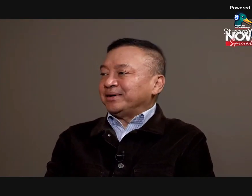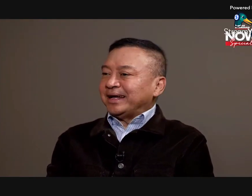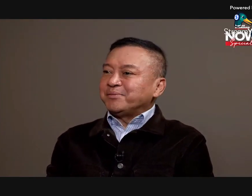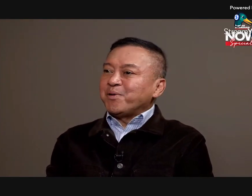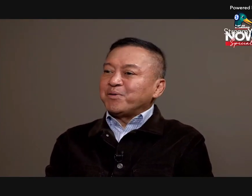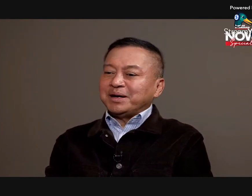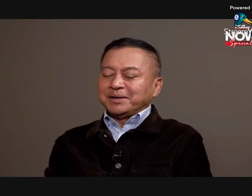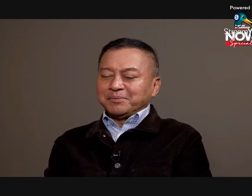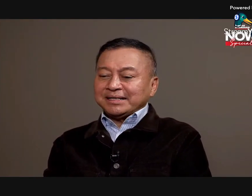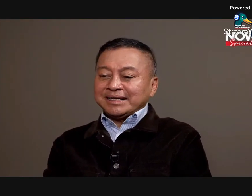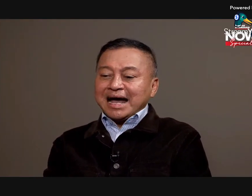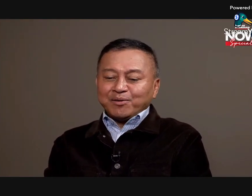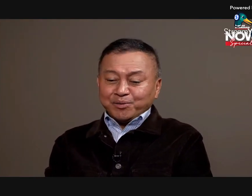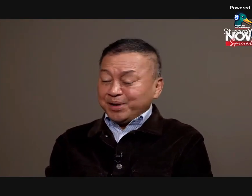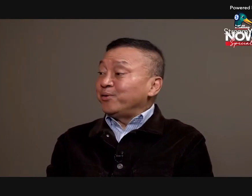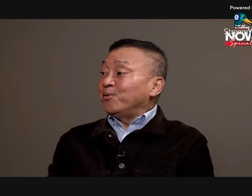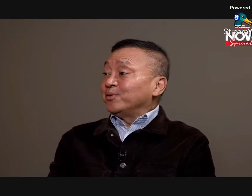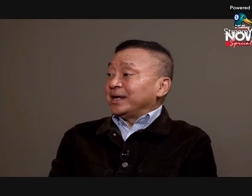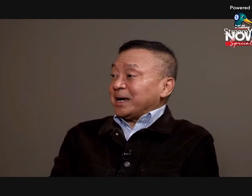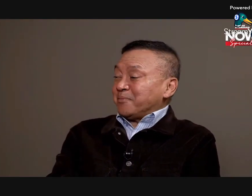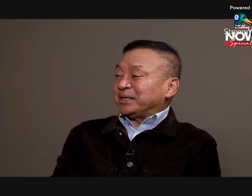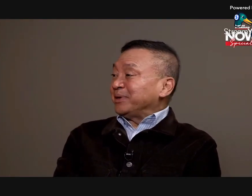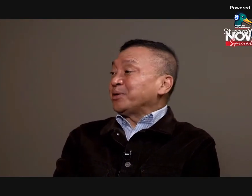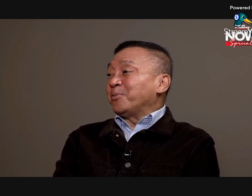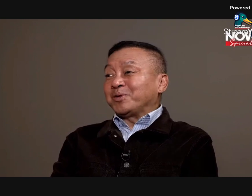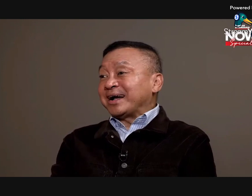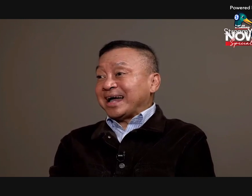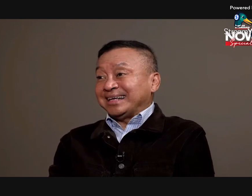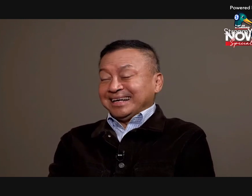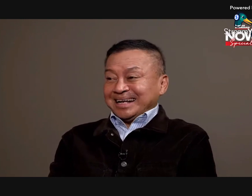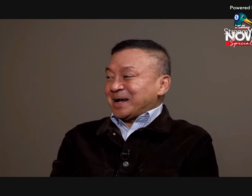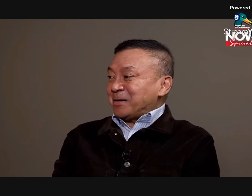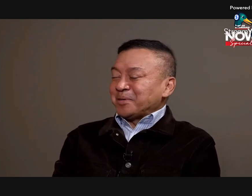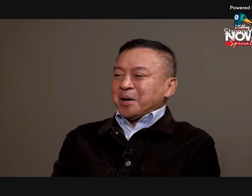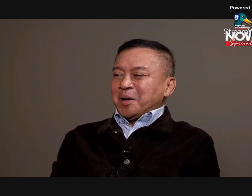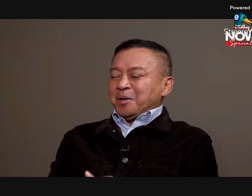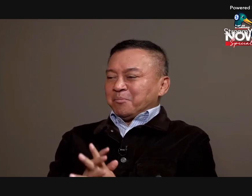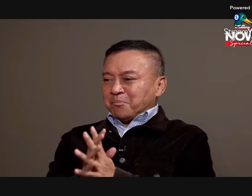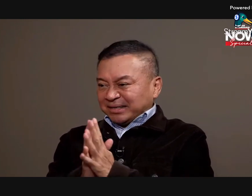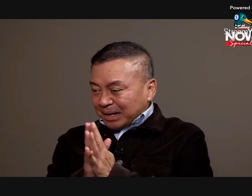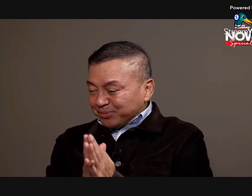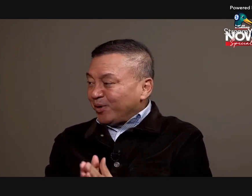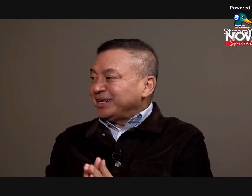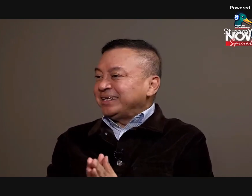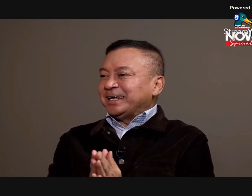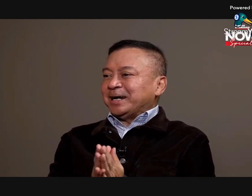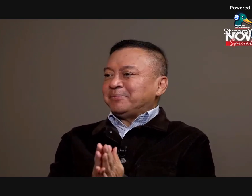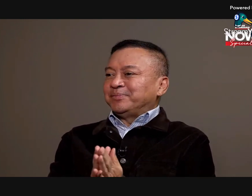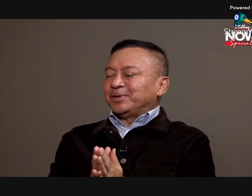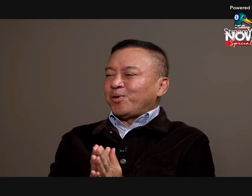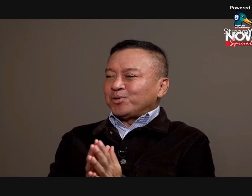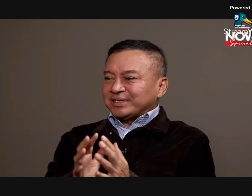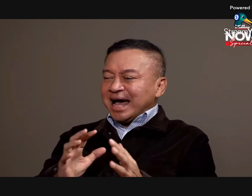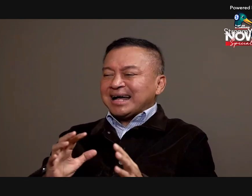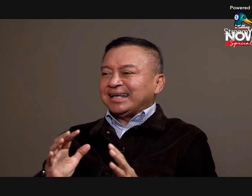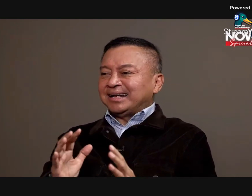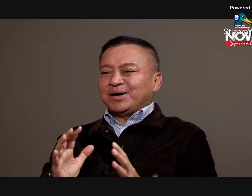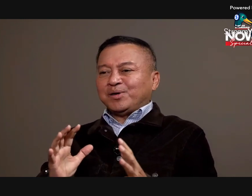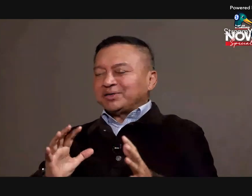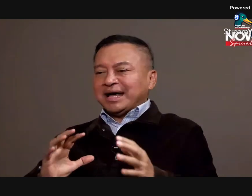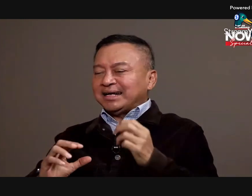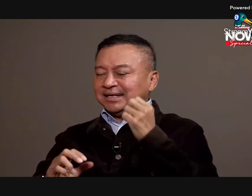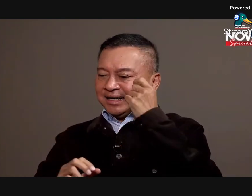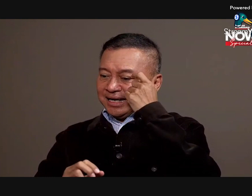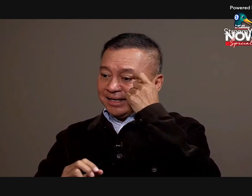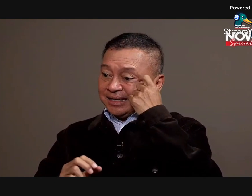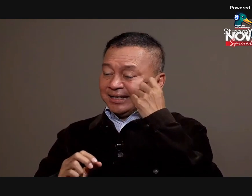ะครับก็อาจจะบอกว่าพระเจ้าก็ไม่รู้นะครับว่าจะตกลงยังไงนะครับมันซับซ้อนจริงๆครับ คำว่าเราได ้เราเข้